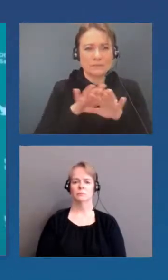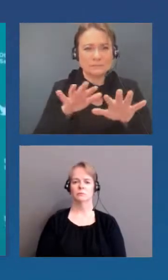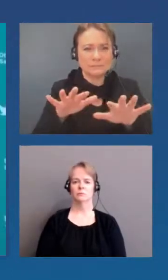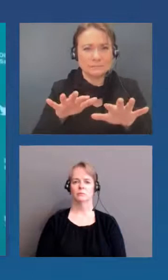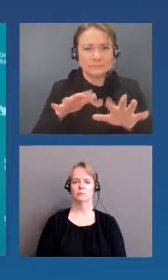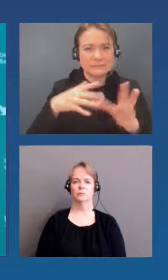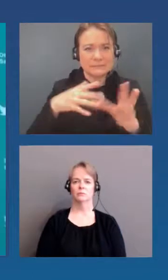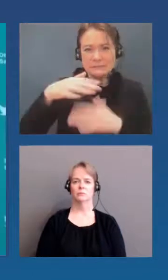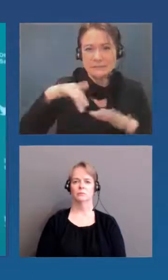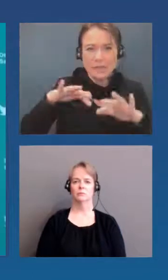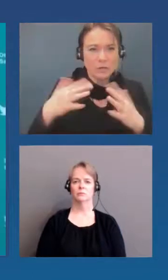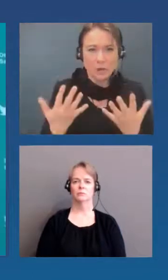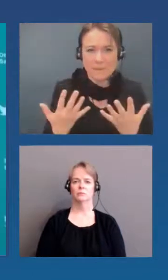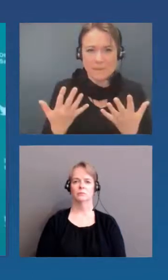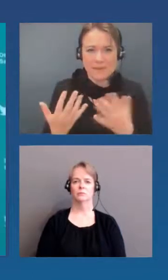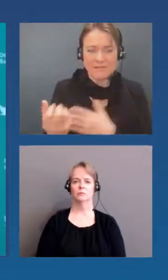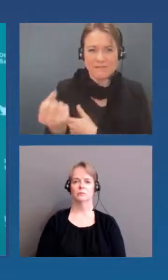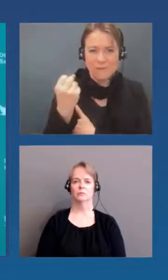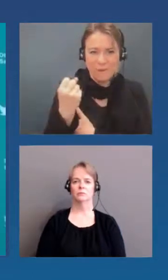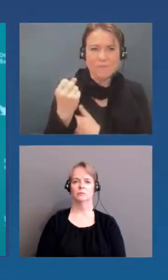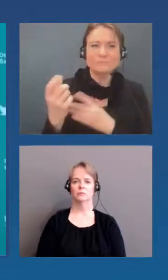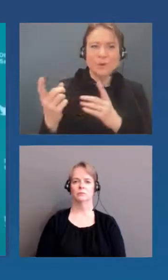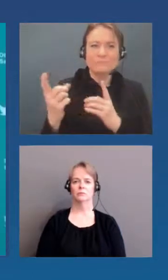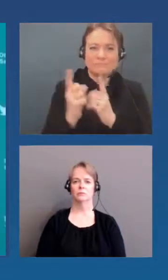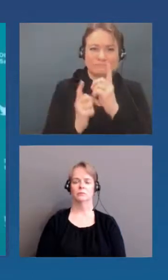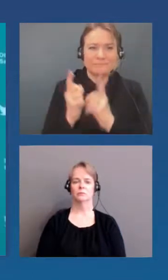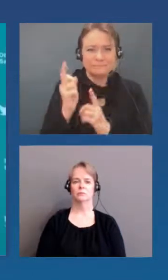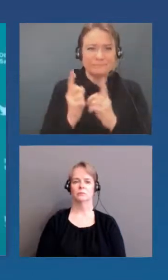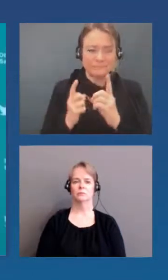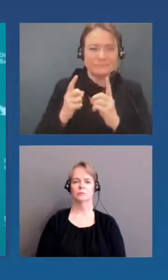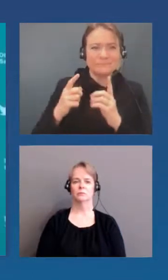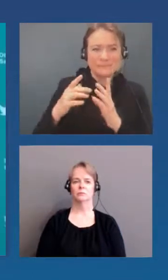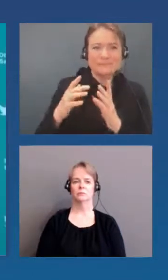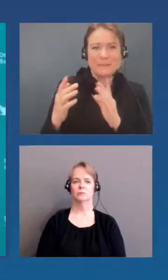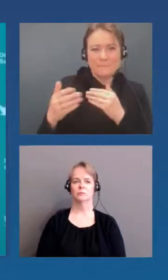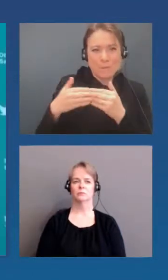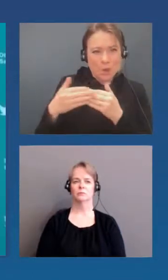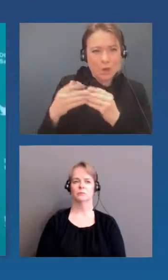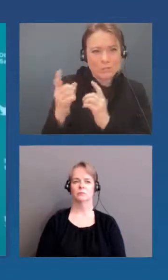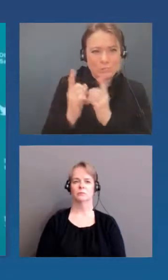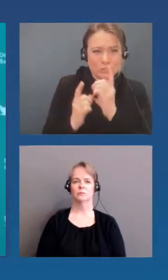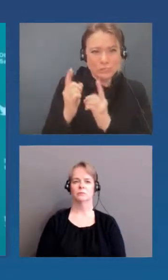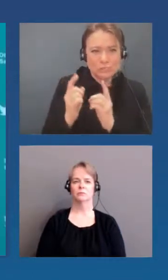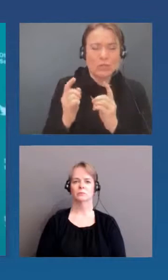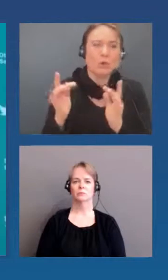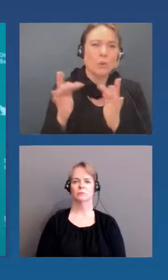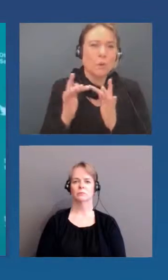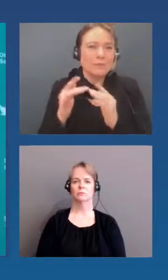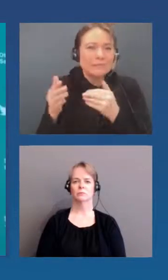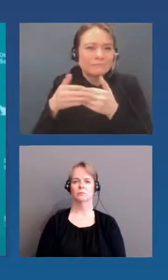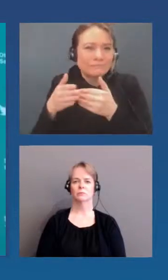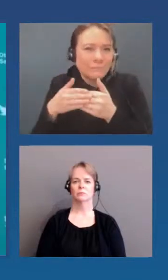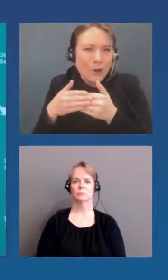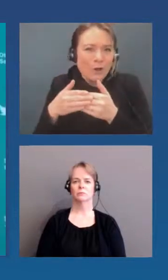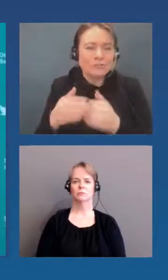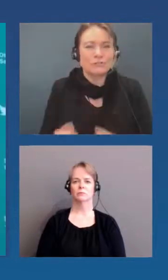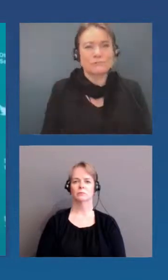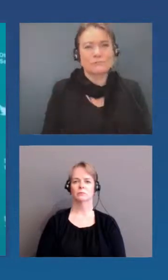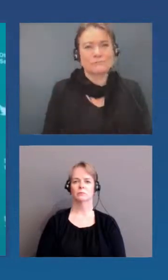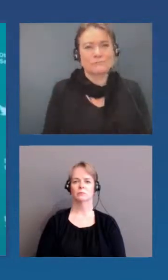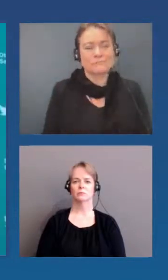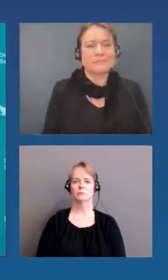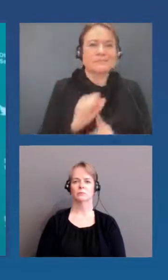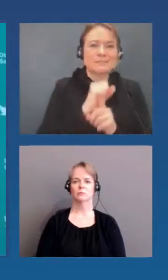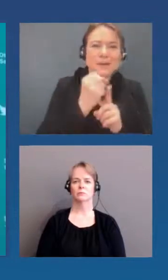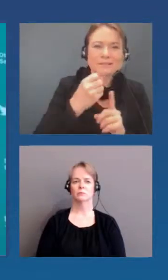on a le contact étroit et c'est vraiment les situations sociales,